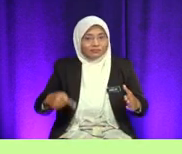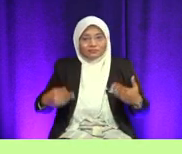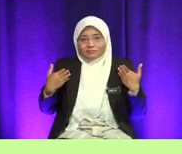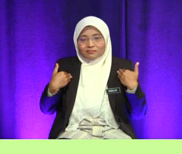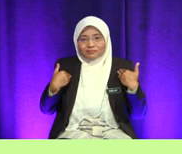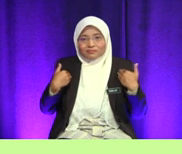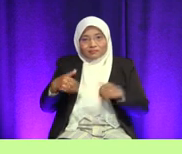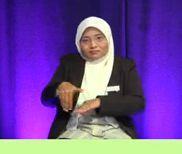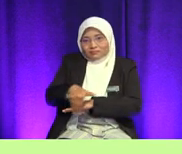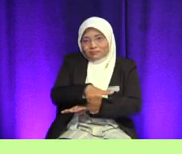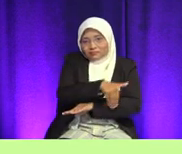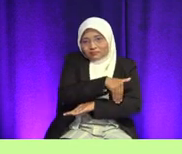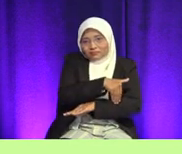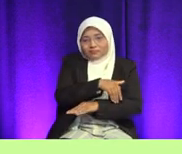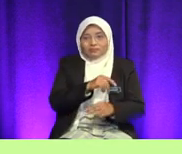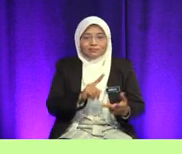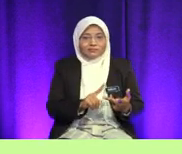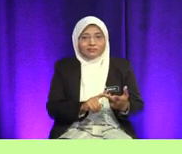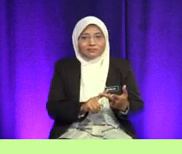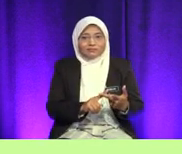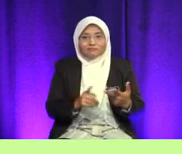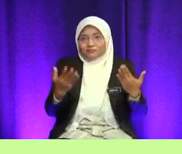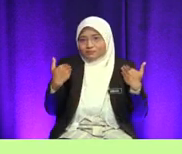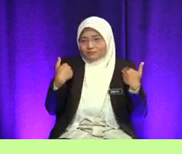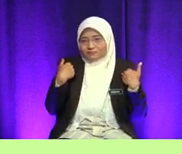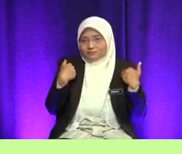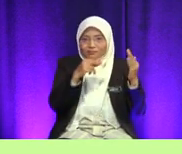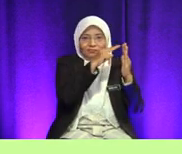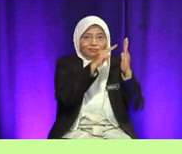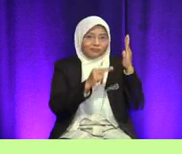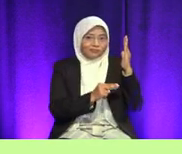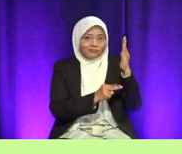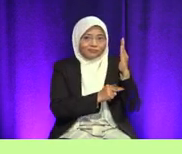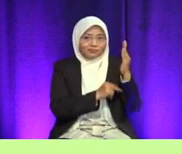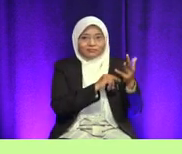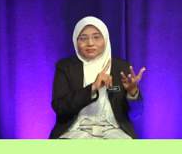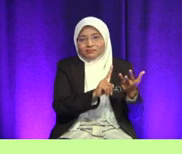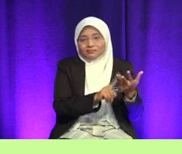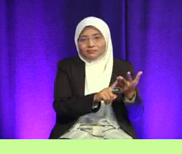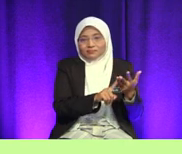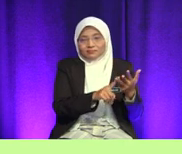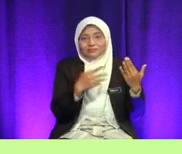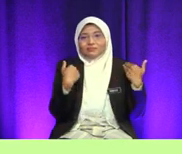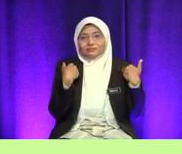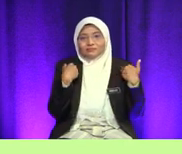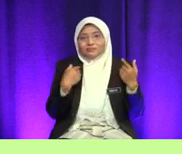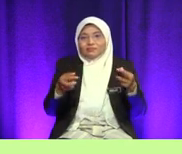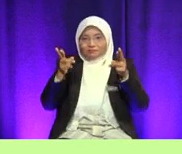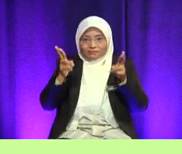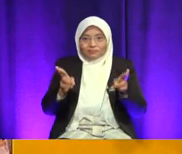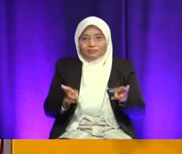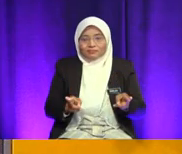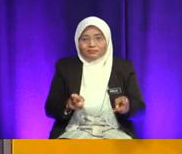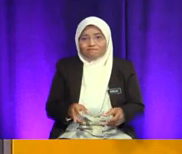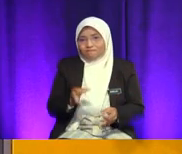seterusnya sebuah negara mempunyai undang-undang akhir sekali sebuah negara mempunyai rakyat kalau kita